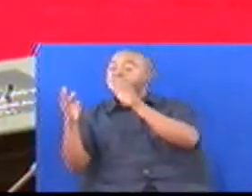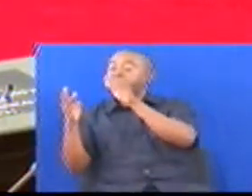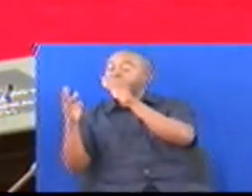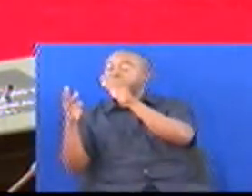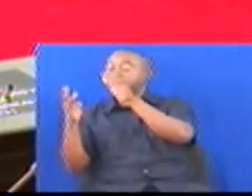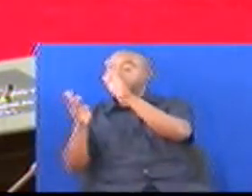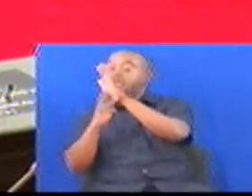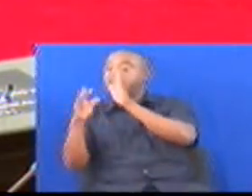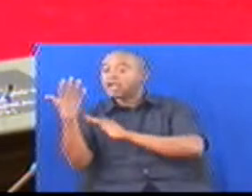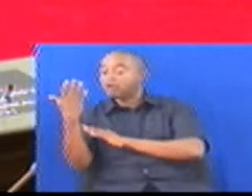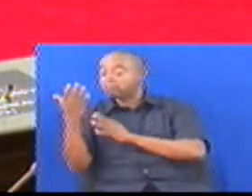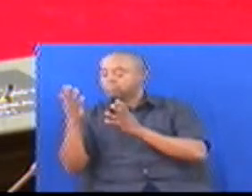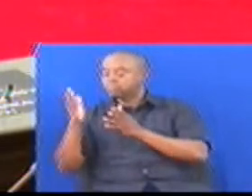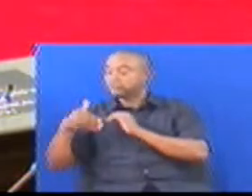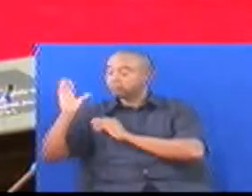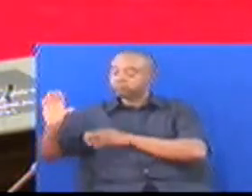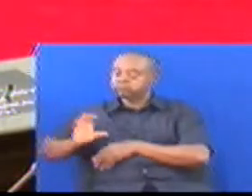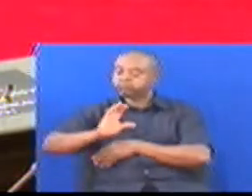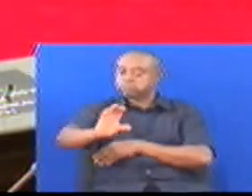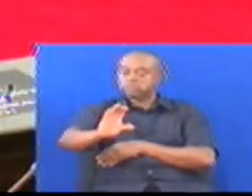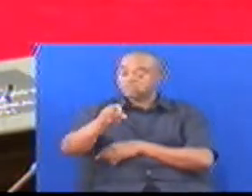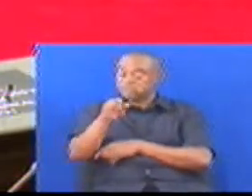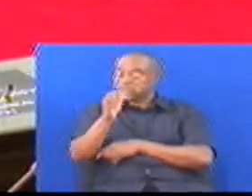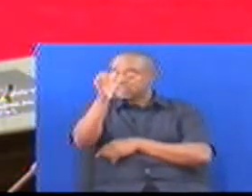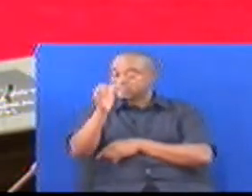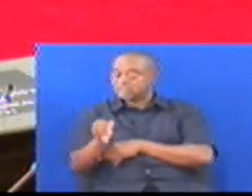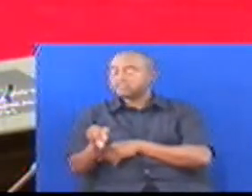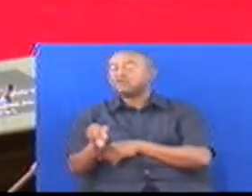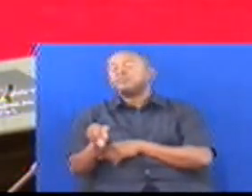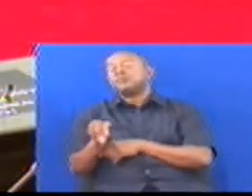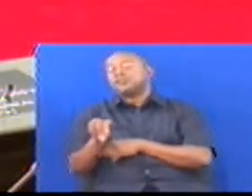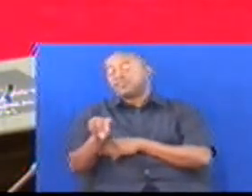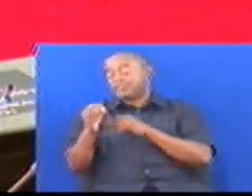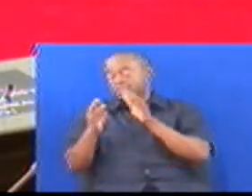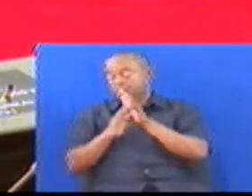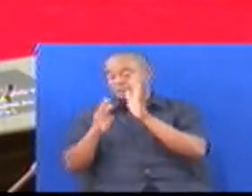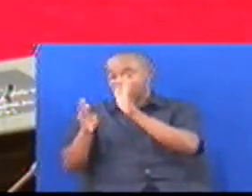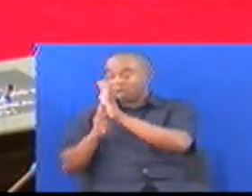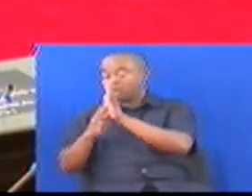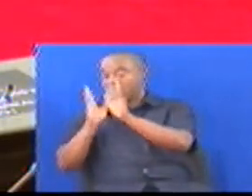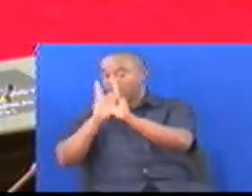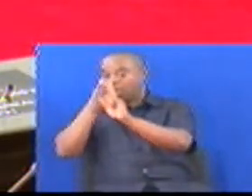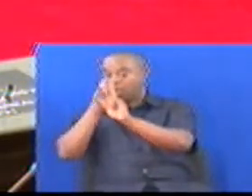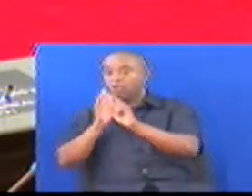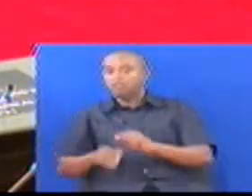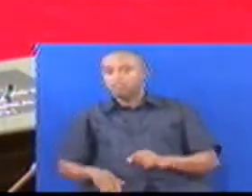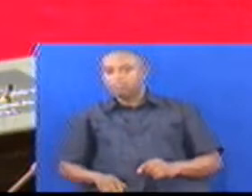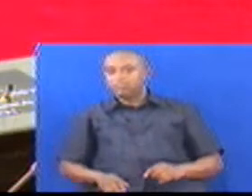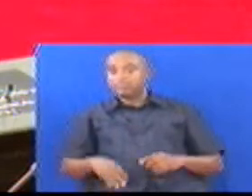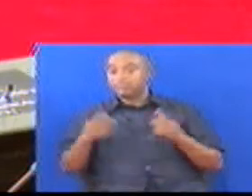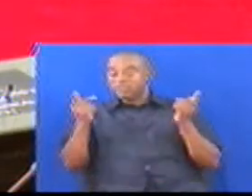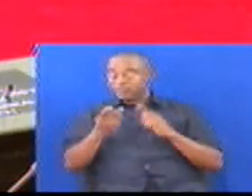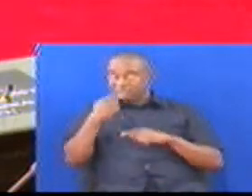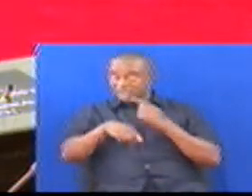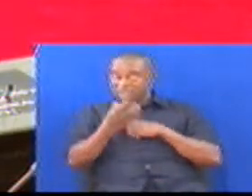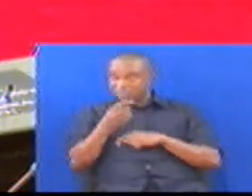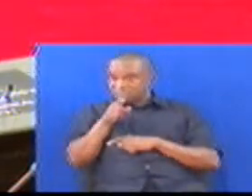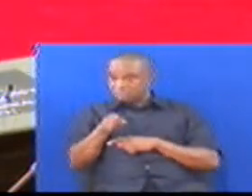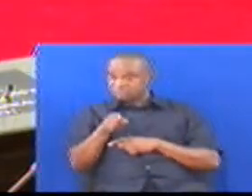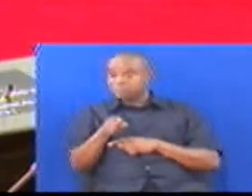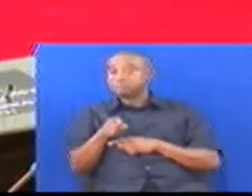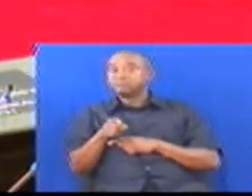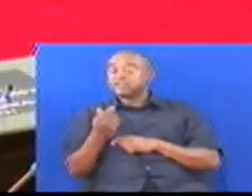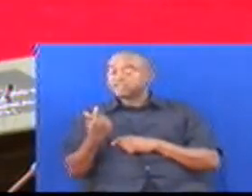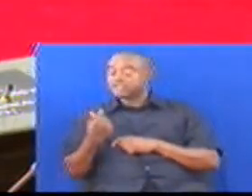24.85 zimetolewa sawa na asilimia 88.6 ya lengo. Kati ya kiasi hicho,